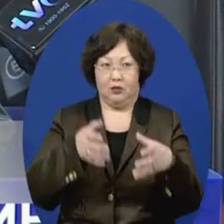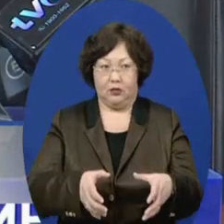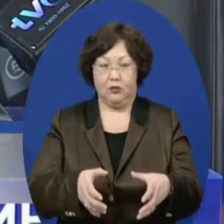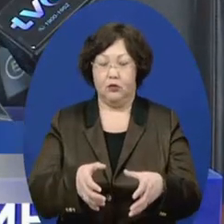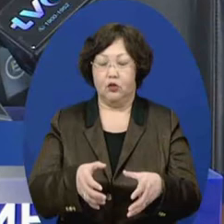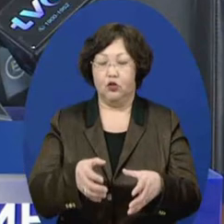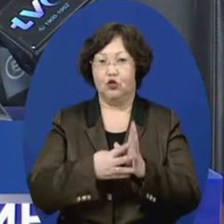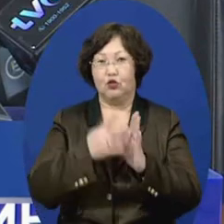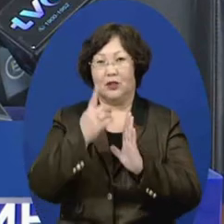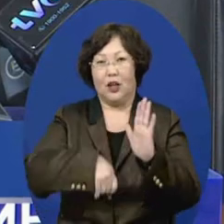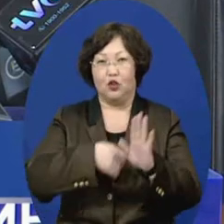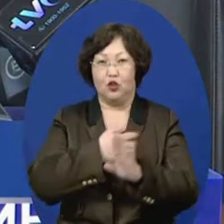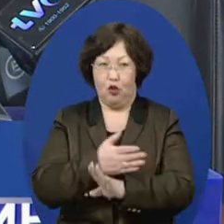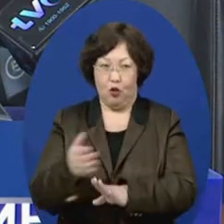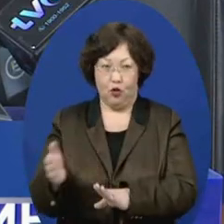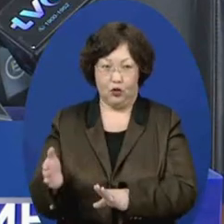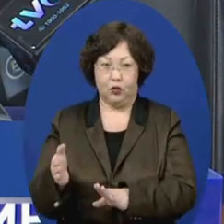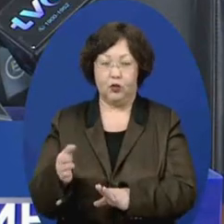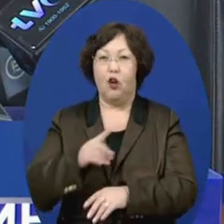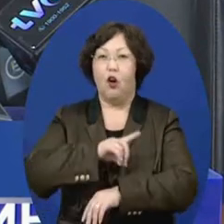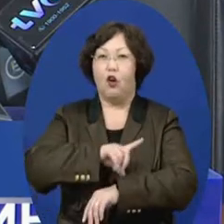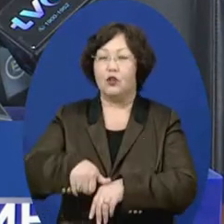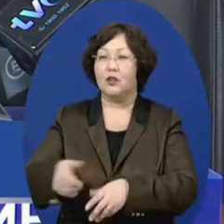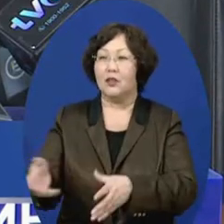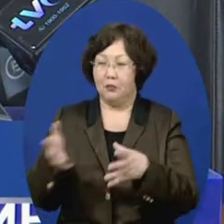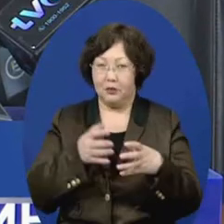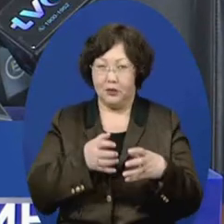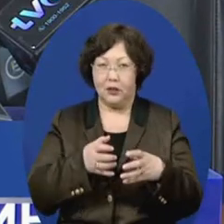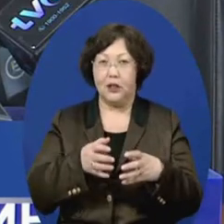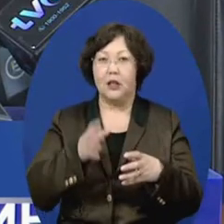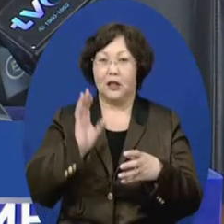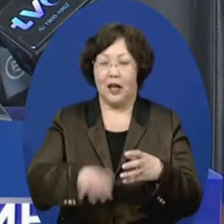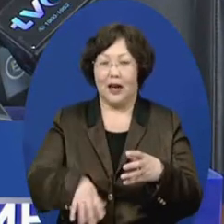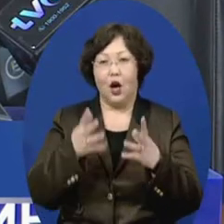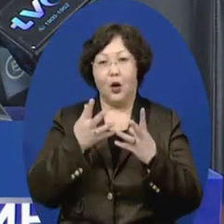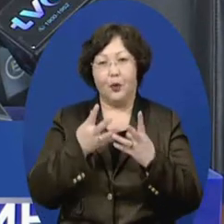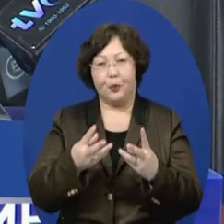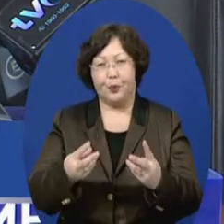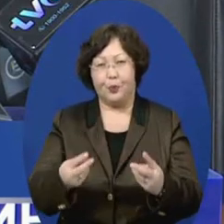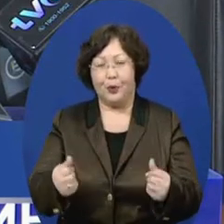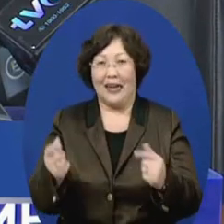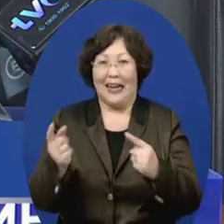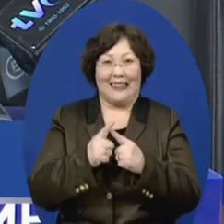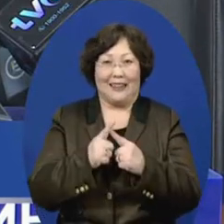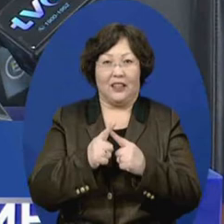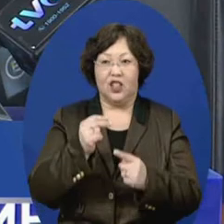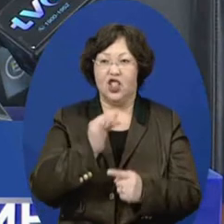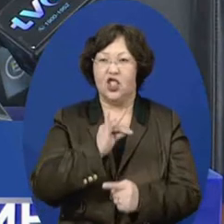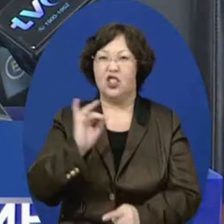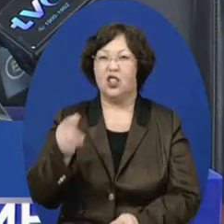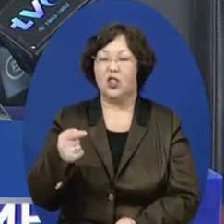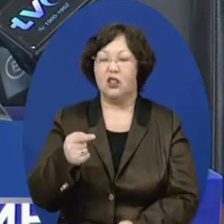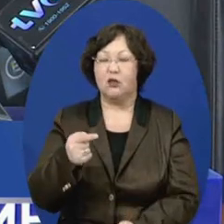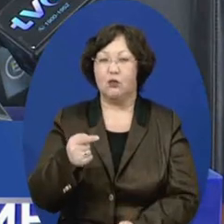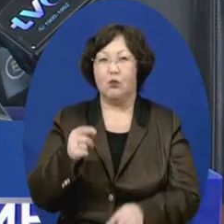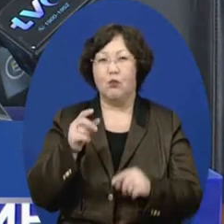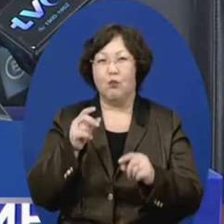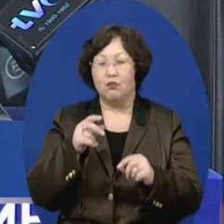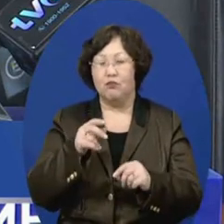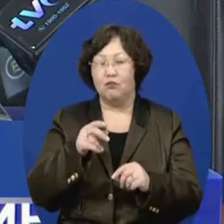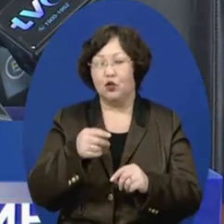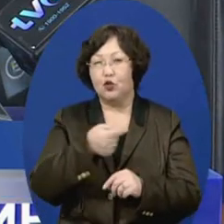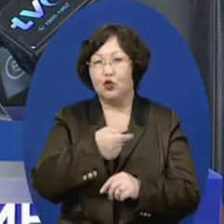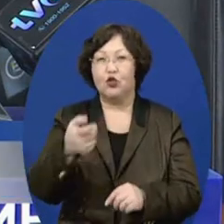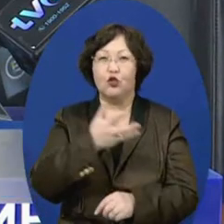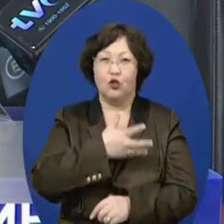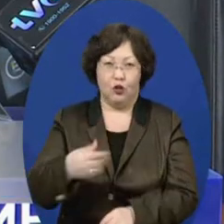гаргачааж мэдлэнг татаа авалт эхэлсэн байна. За энэ маань бол нэг хаталт болон чигшэлтэй холбоотой олон асуудлуудад дагуулж байгаа гэж харж байгаа. А ерөн зүгээр